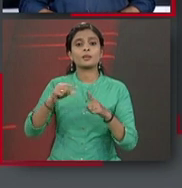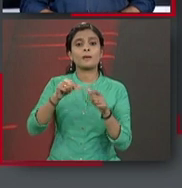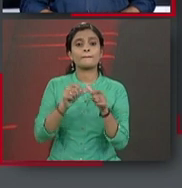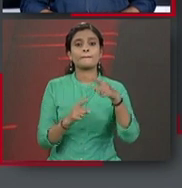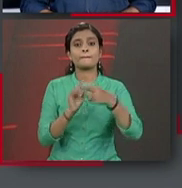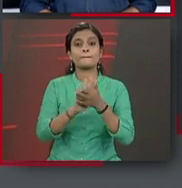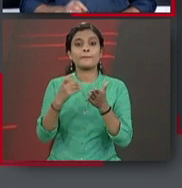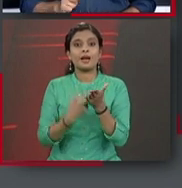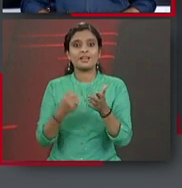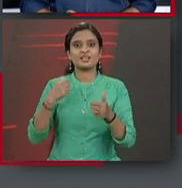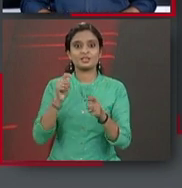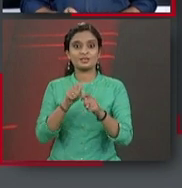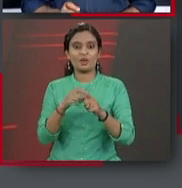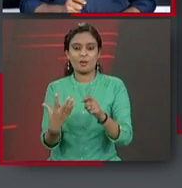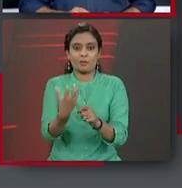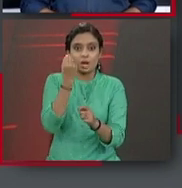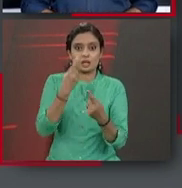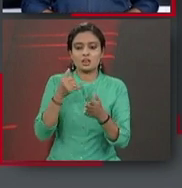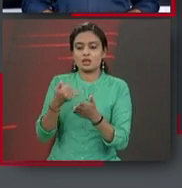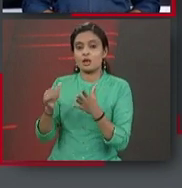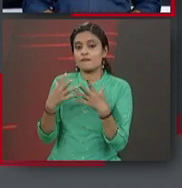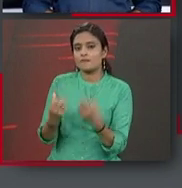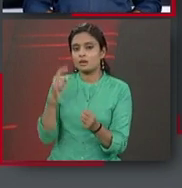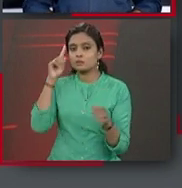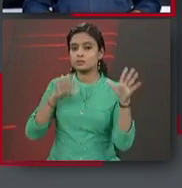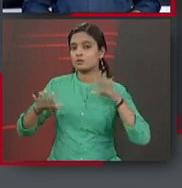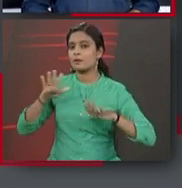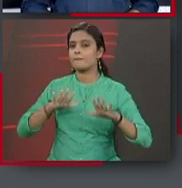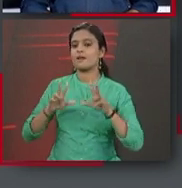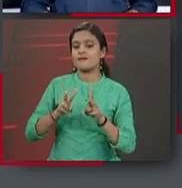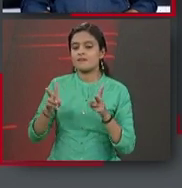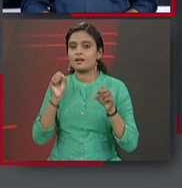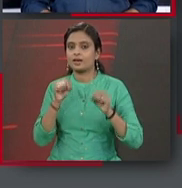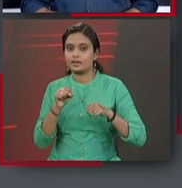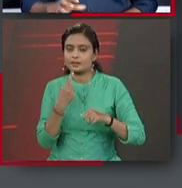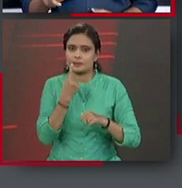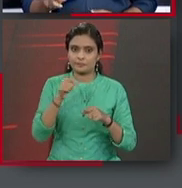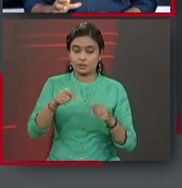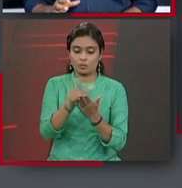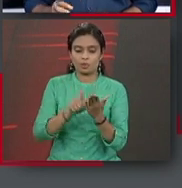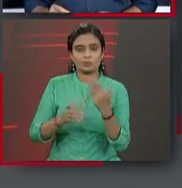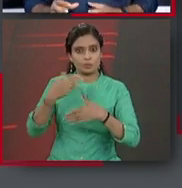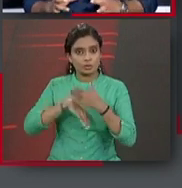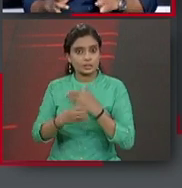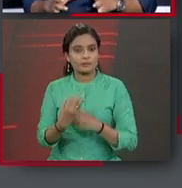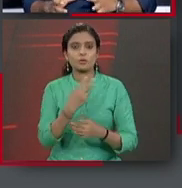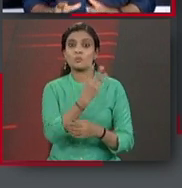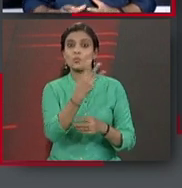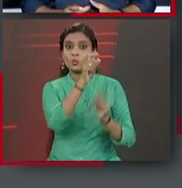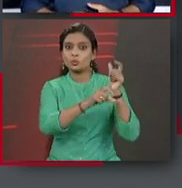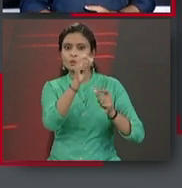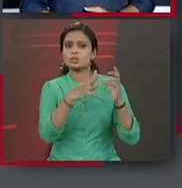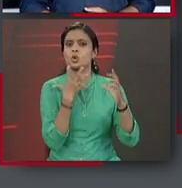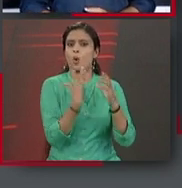പാത്രിയാർക്കിസ് പദവിയിലേക്ക് വരുന്നത് തടയുക എന്ന ഗൂഢലക്ഷ്യം ഈ വൈദികർക്കുണ്ടായിരുന്നുവെന്നാണ് കുറ്റപത്രത്തിൽ പറയുന്നത്. ഈ വൈദികർക്കൊപ്പമാണ് ഈ വ്യാജരേഖ